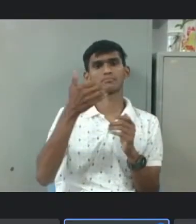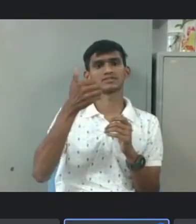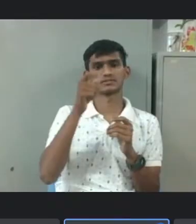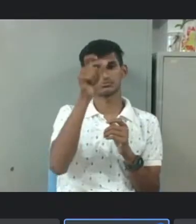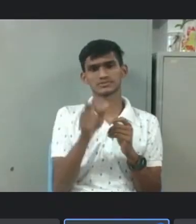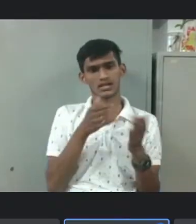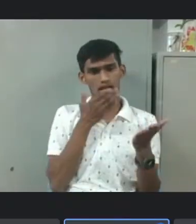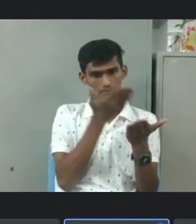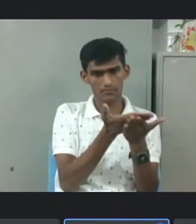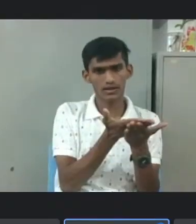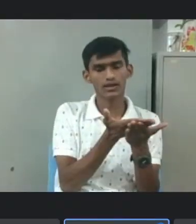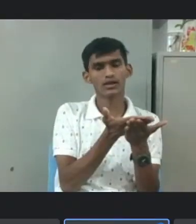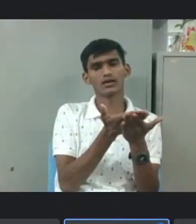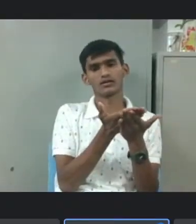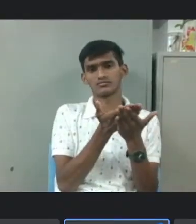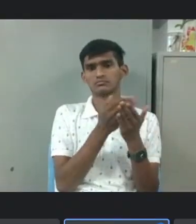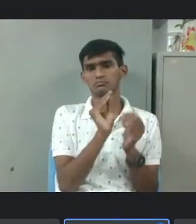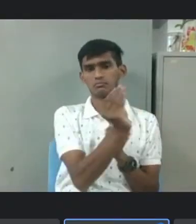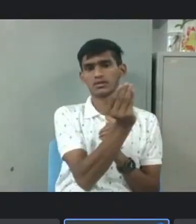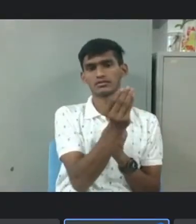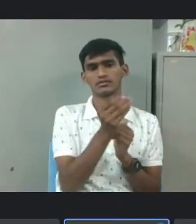ഒരു റെപ്രസെന്റേഷൻ കൊടുക്കുന്നത് നന്നായിരിക്കും.